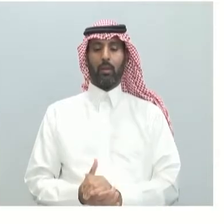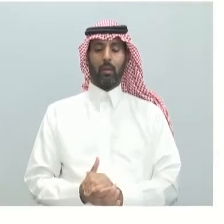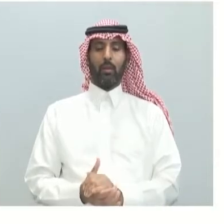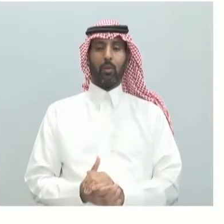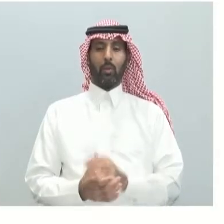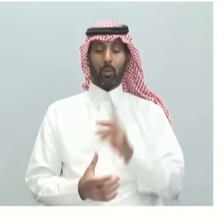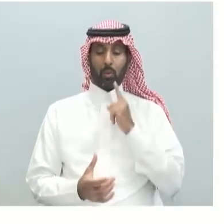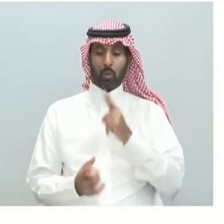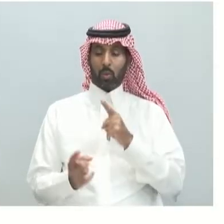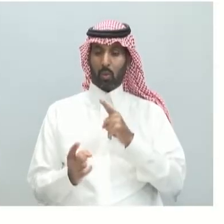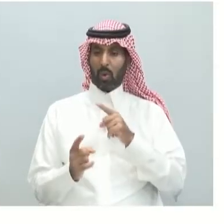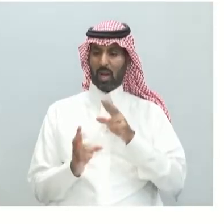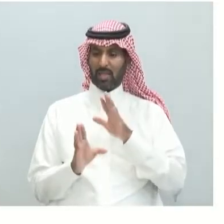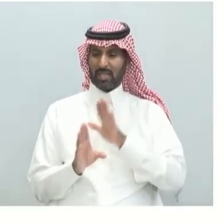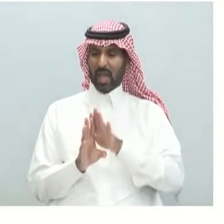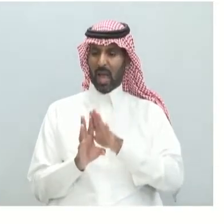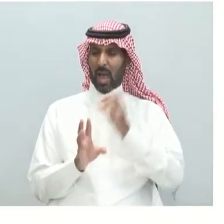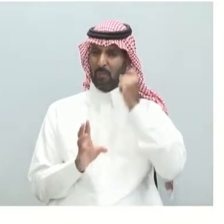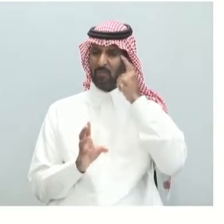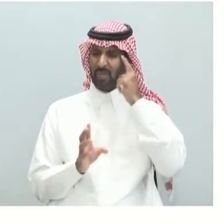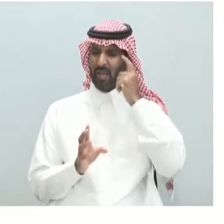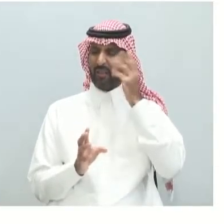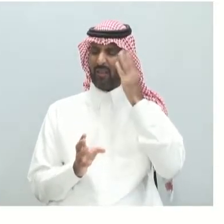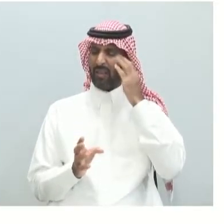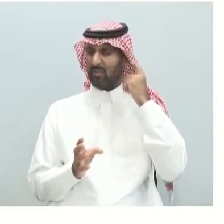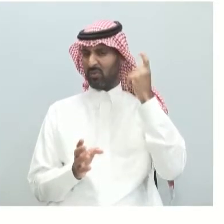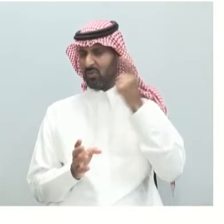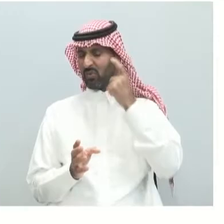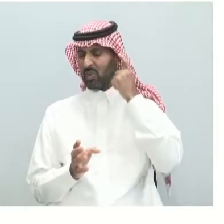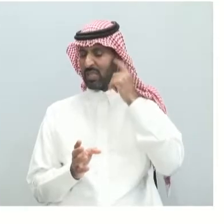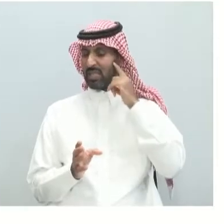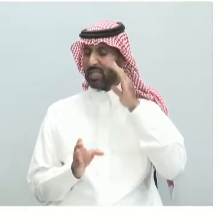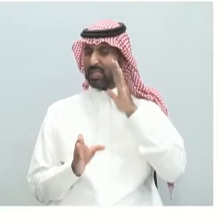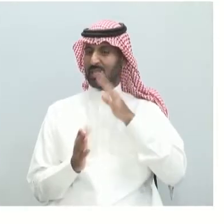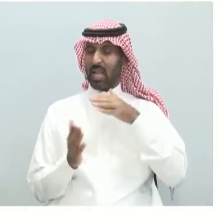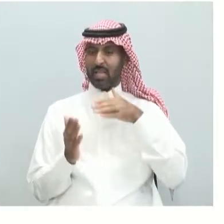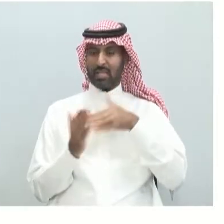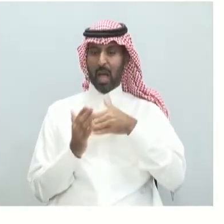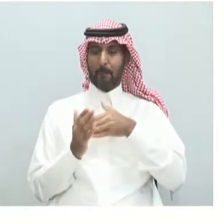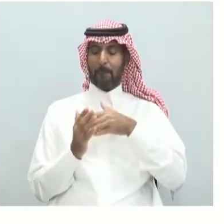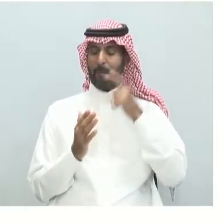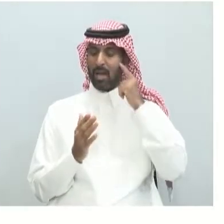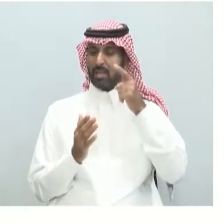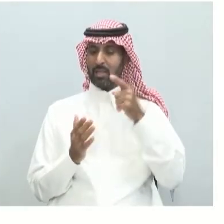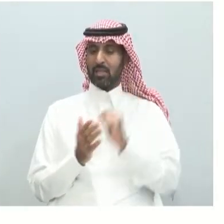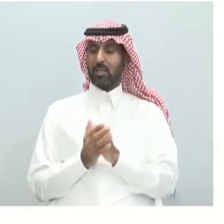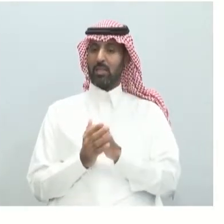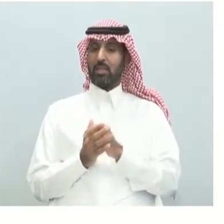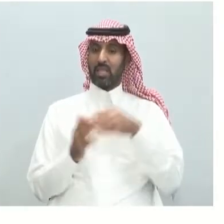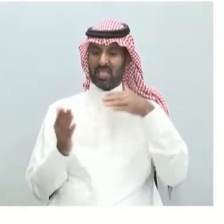وتعوق الاستيعاب والتفكير تعوق في هذه الجمله